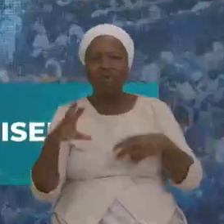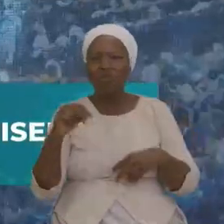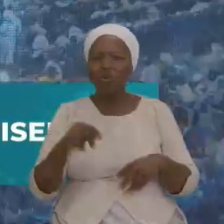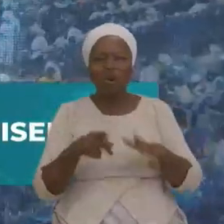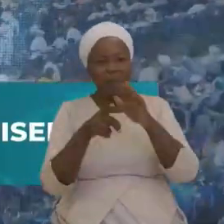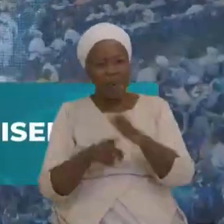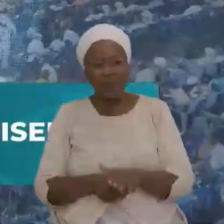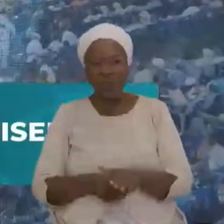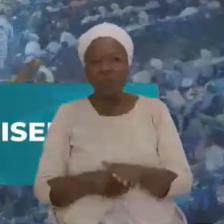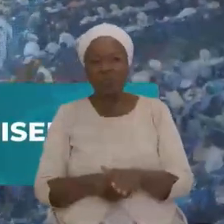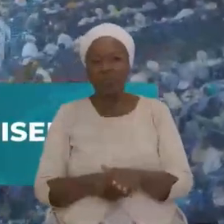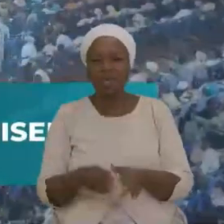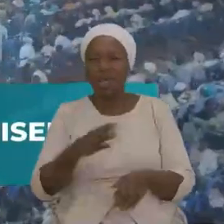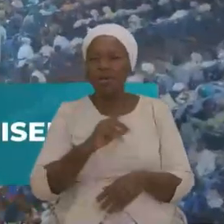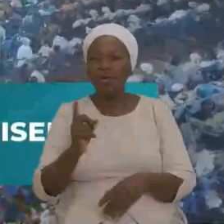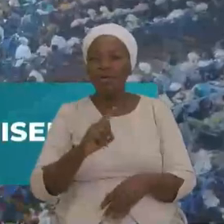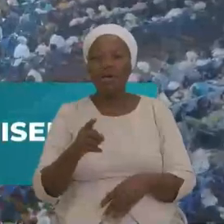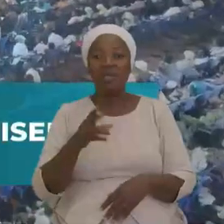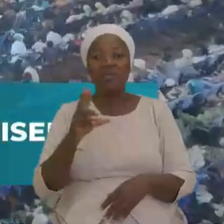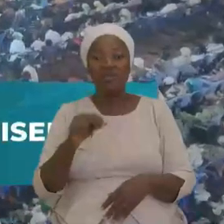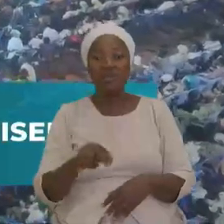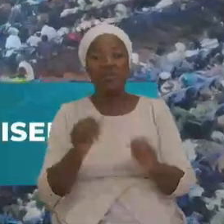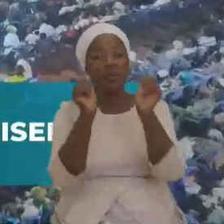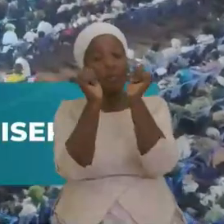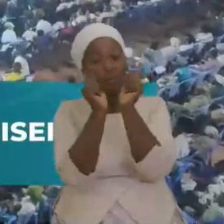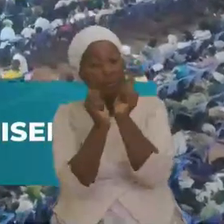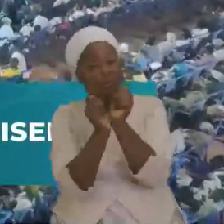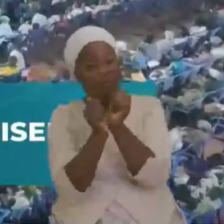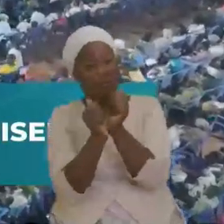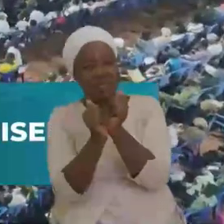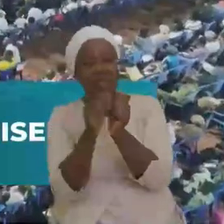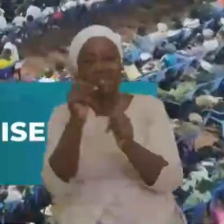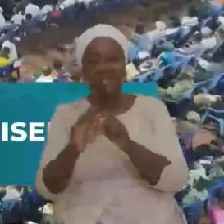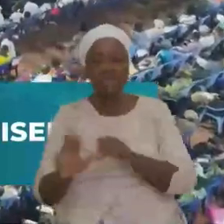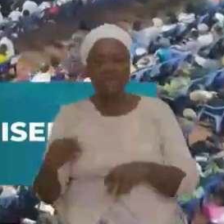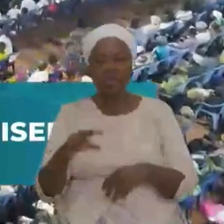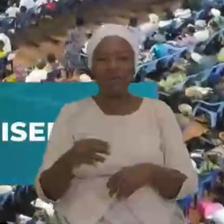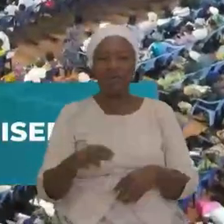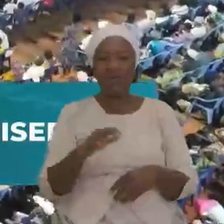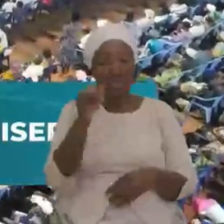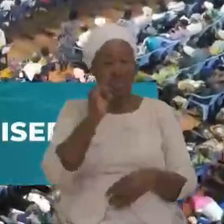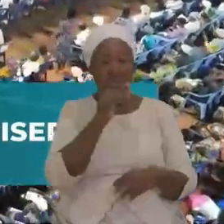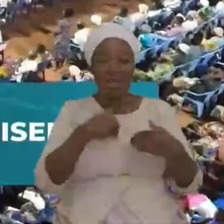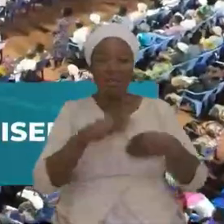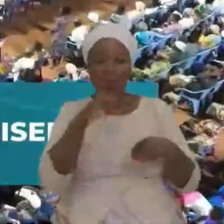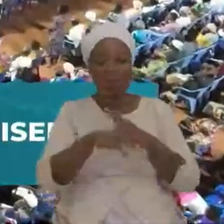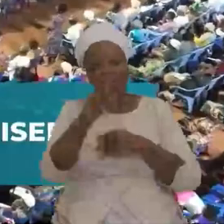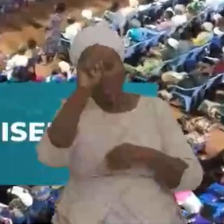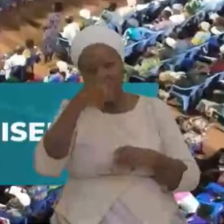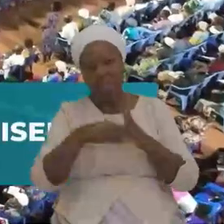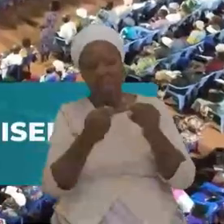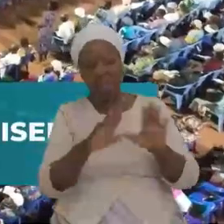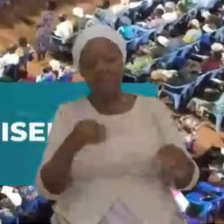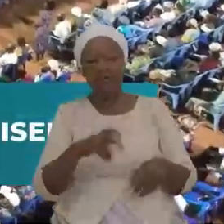pas d'oppression, où il n'y a pas de lien. Les enfants d'Israël étaient restés en